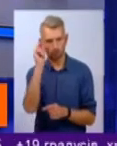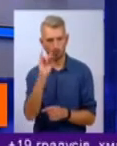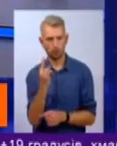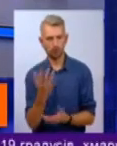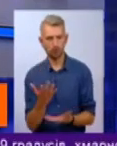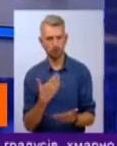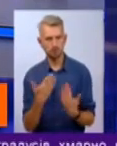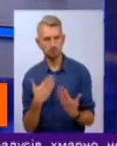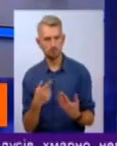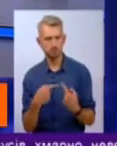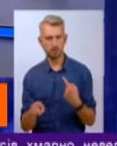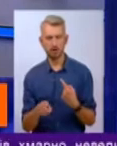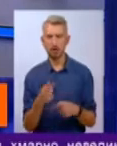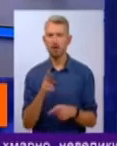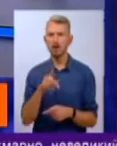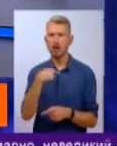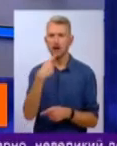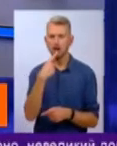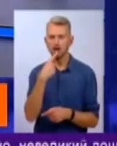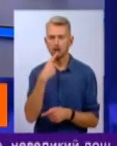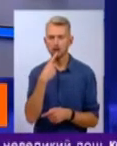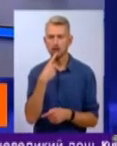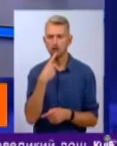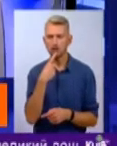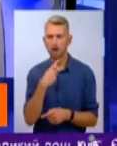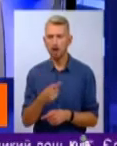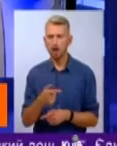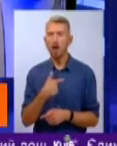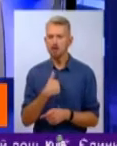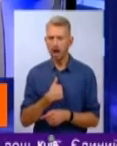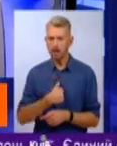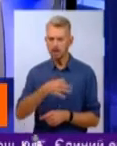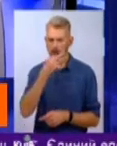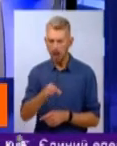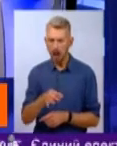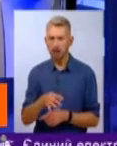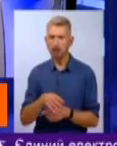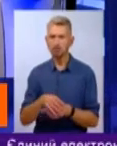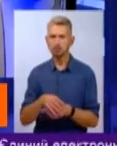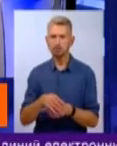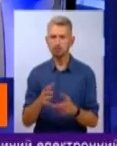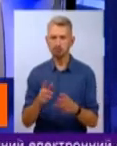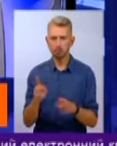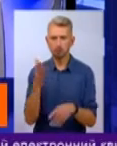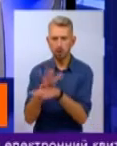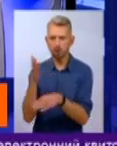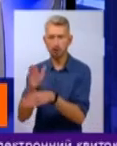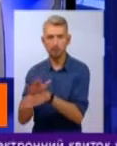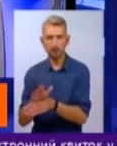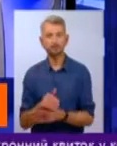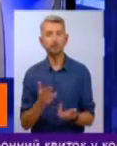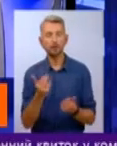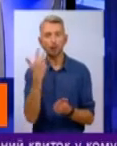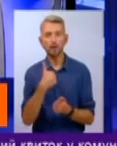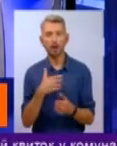Тому, це, але це... Я сказала, дістати рахівнички, але, значить, дістати рахівнички і сховайте планшет. Але от послухайте, це дуже важливо. Коли я на